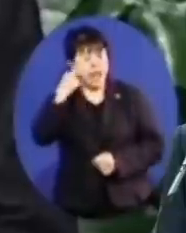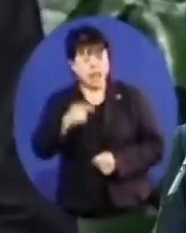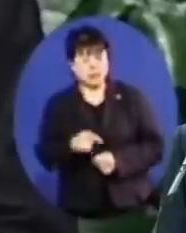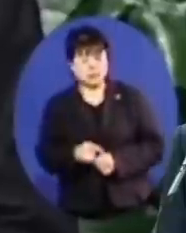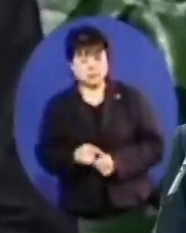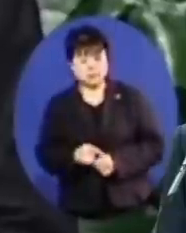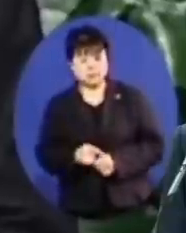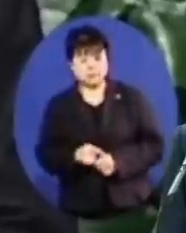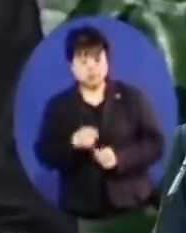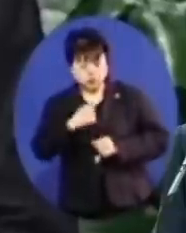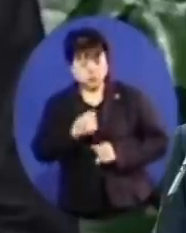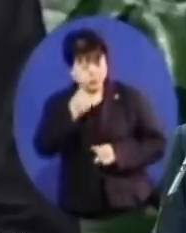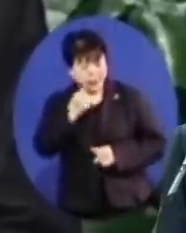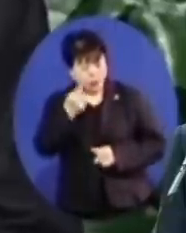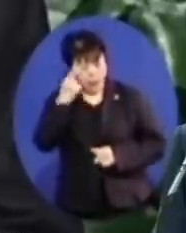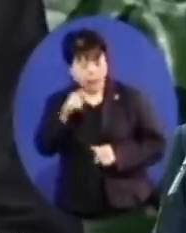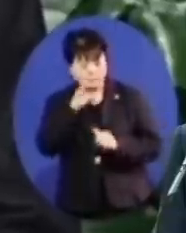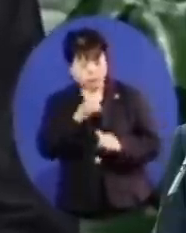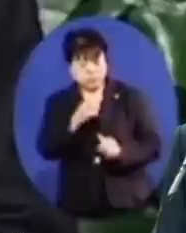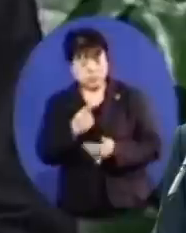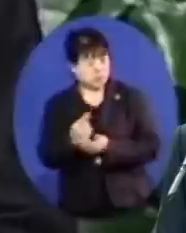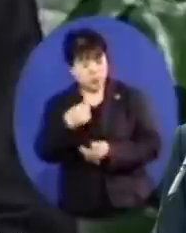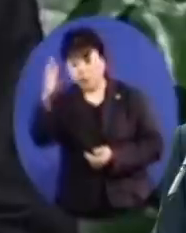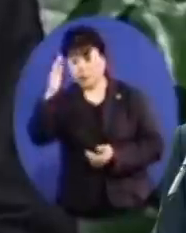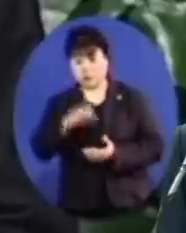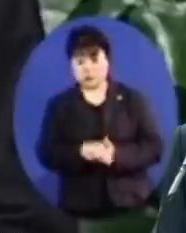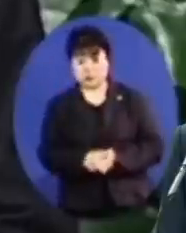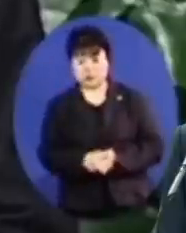되었나 고개를 쓰러서 흔들고 지나가 버립니다.